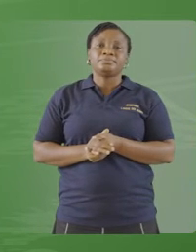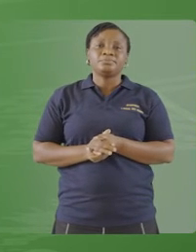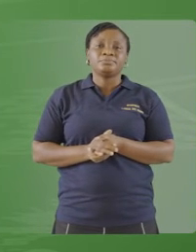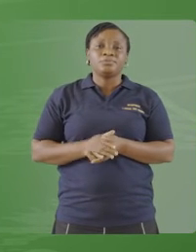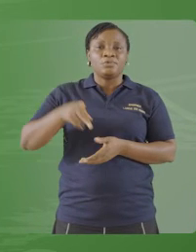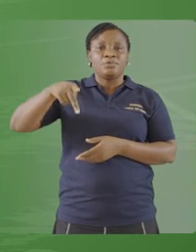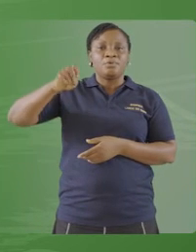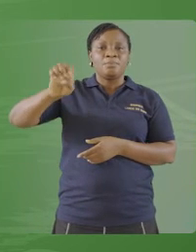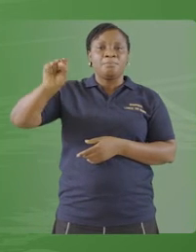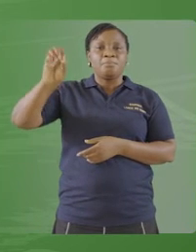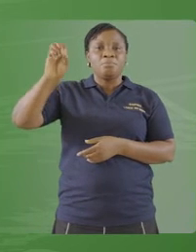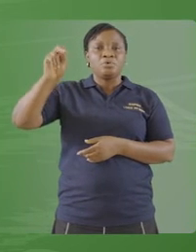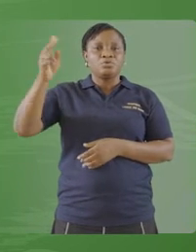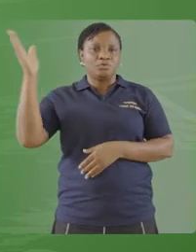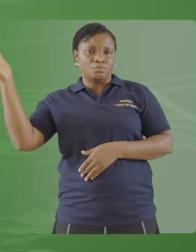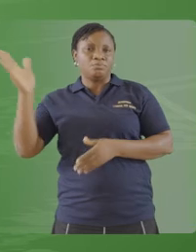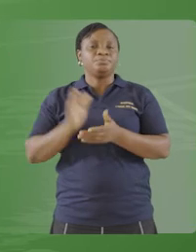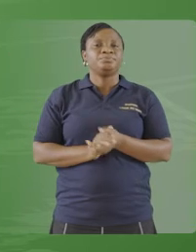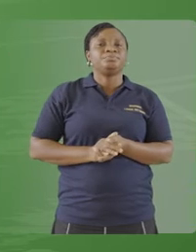le peson,